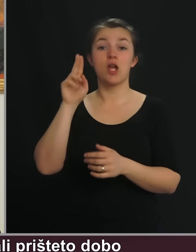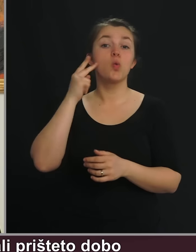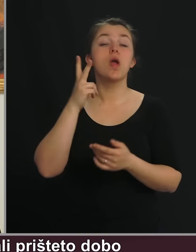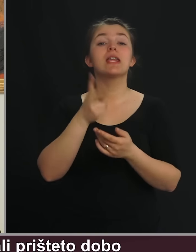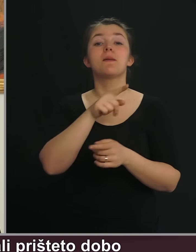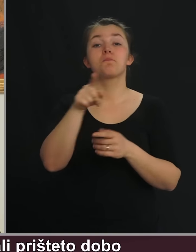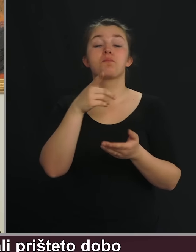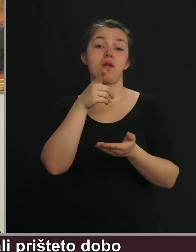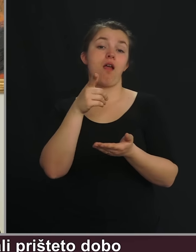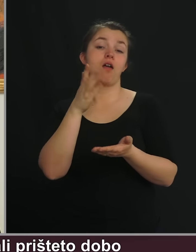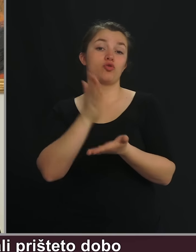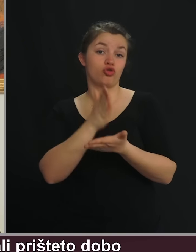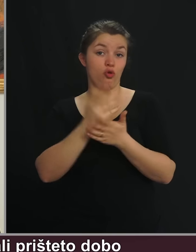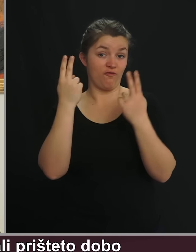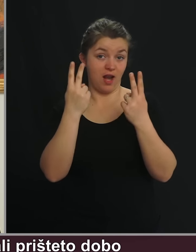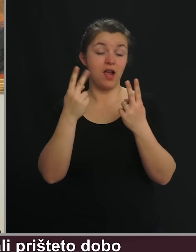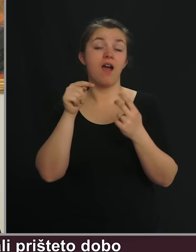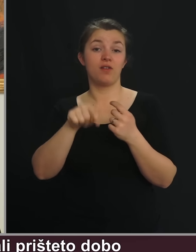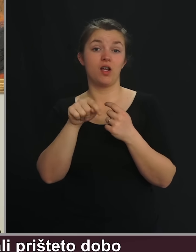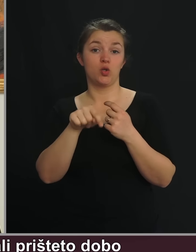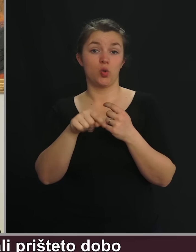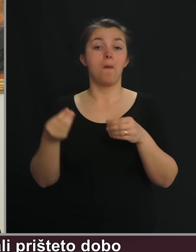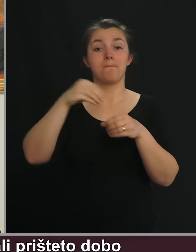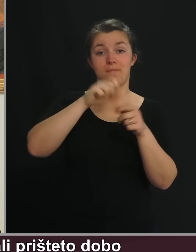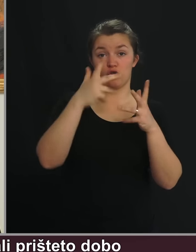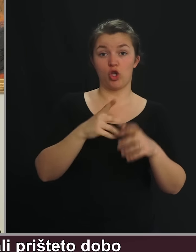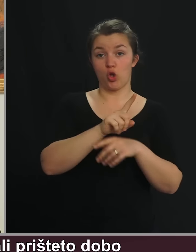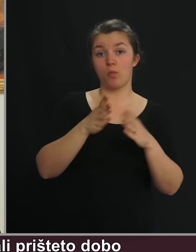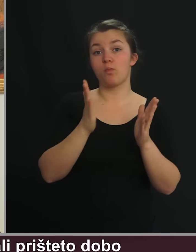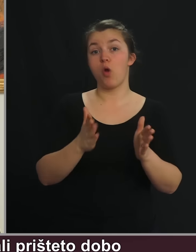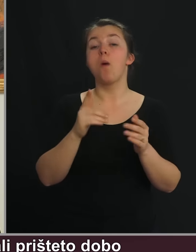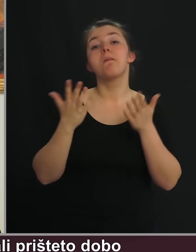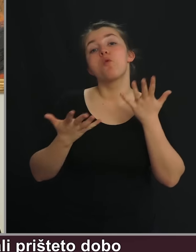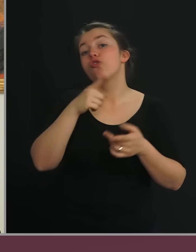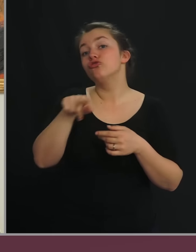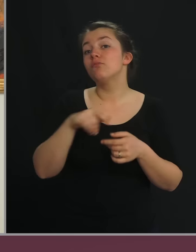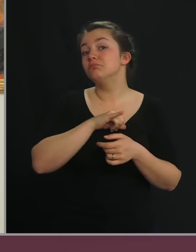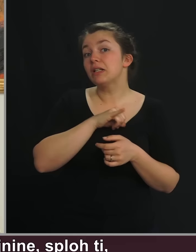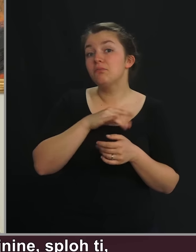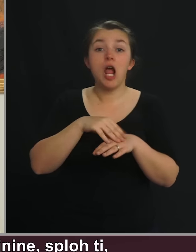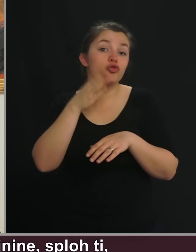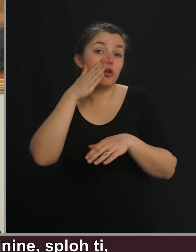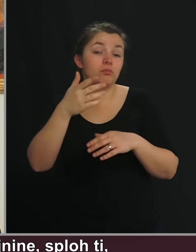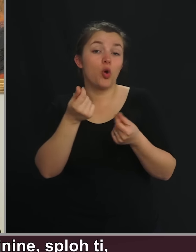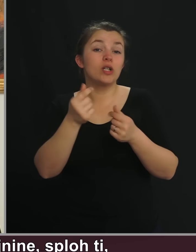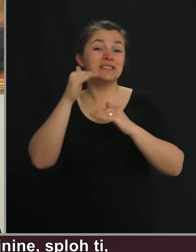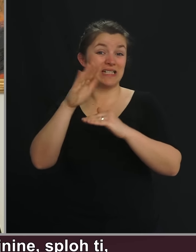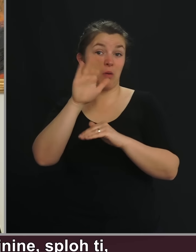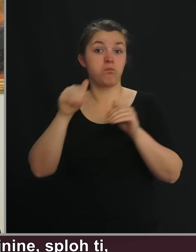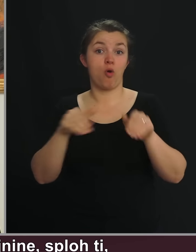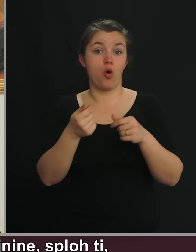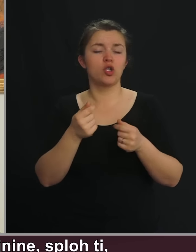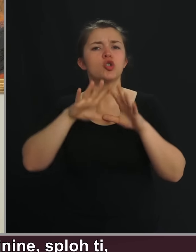Za te gluhe, ki pa že, ki so pa že uveljavljali prišteto dobo in jih mogoče zanima, kakšen bo znesek